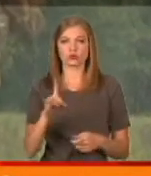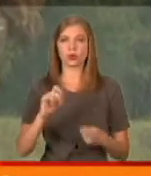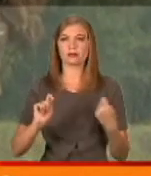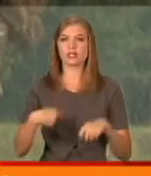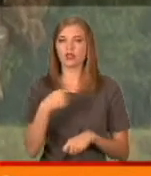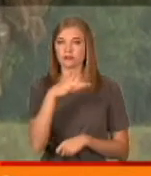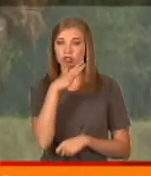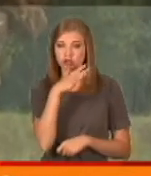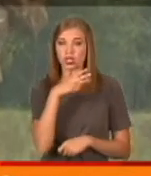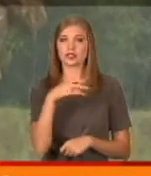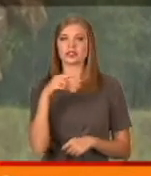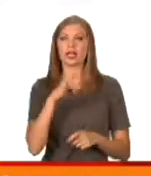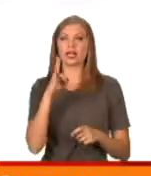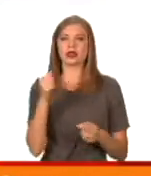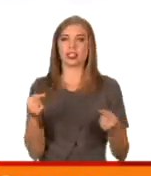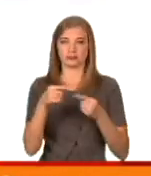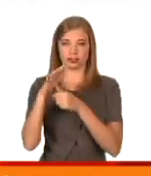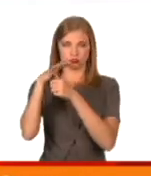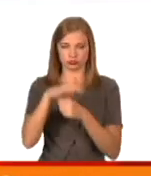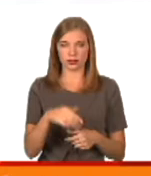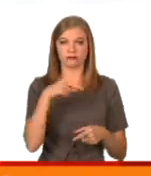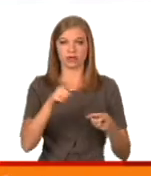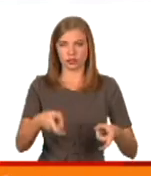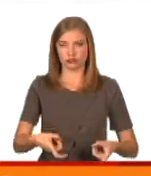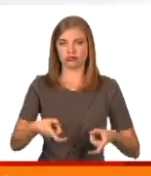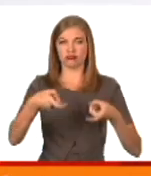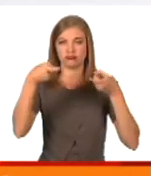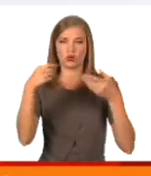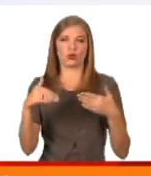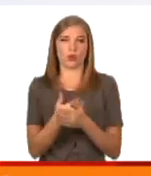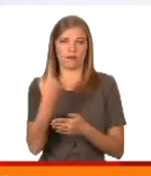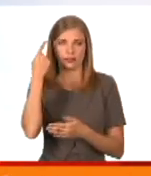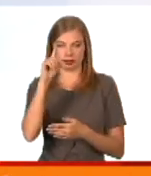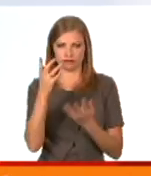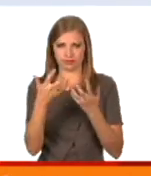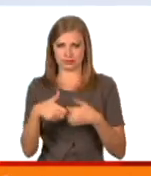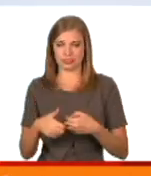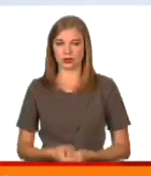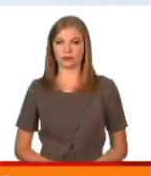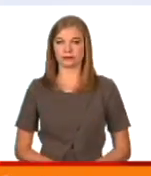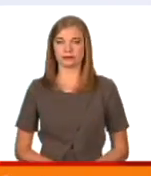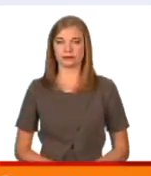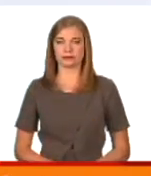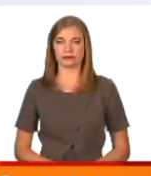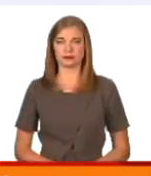марнувати дорогоцінний час на посадку та зліт гвинтокрила. Пораненого піднімають новітнім пристроєм – адаптером.